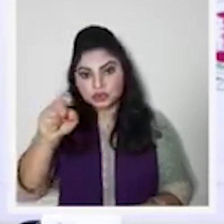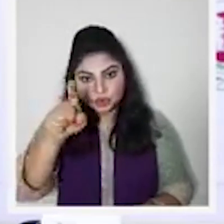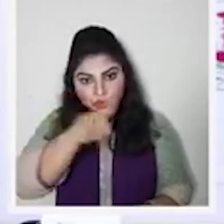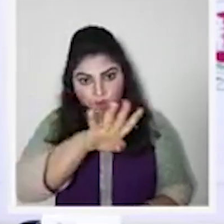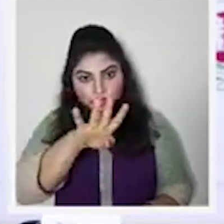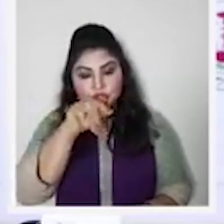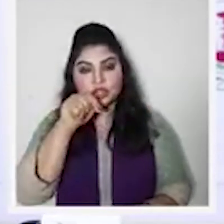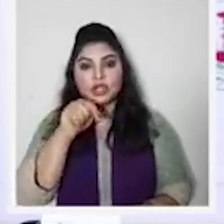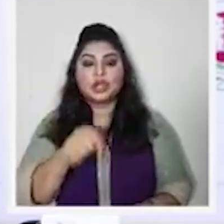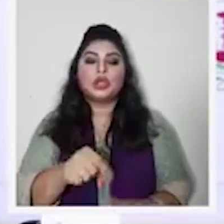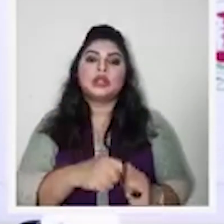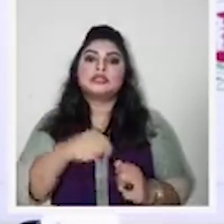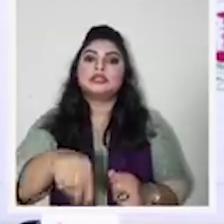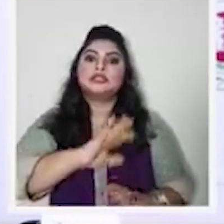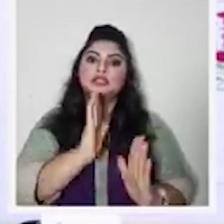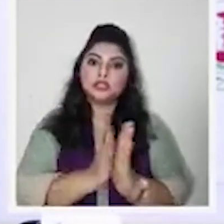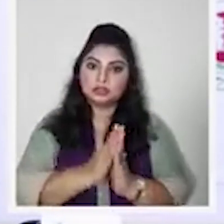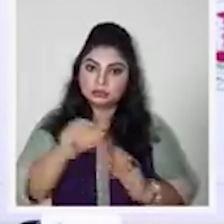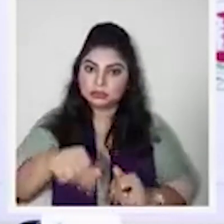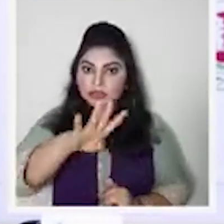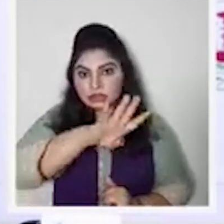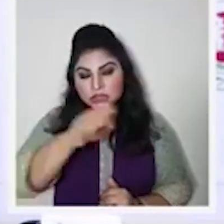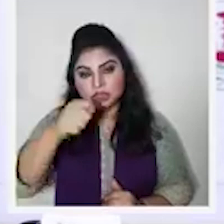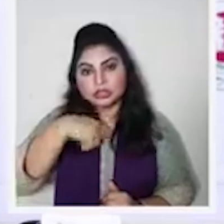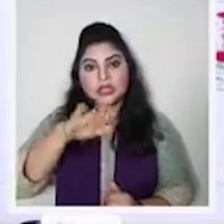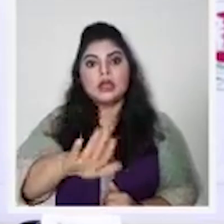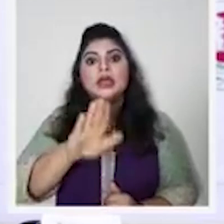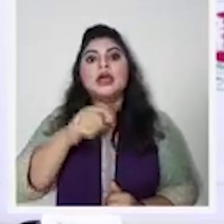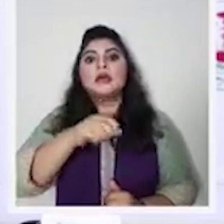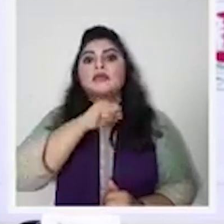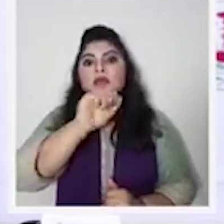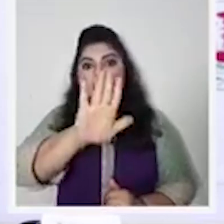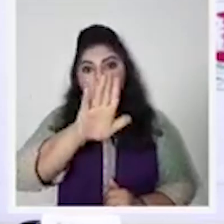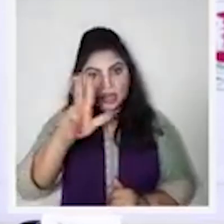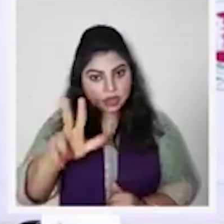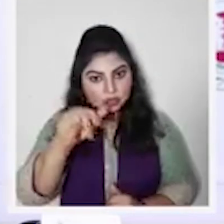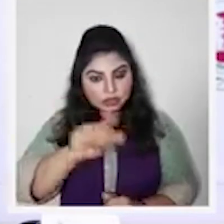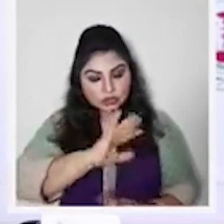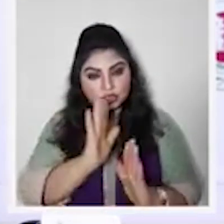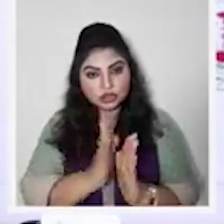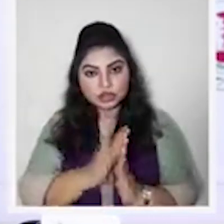এ পর্যন্ত বিভাগ ভিত্তিক মোট মৃত্যু, ঢাকা বিভাগে 1,269 জন